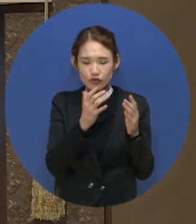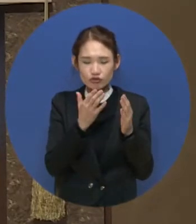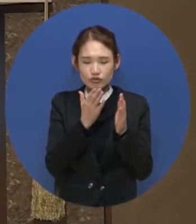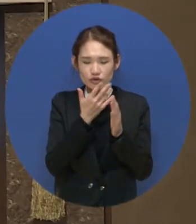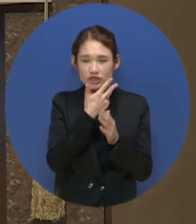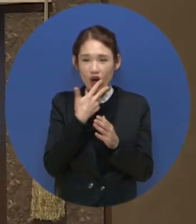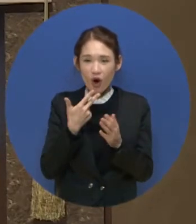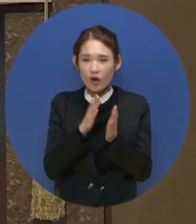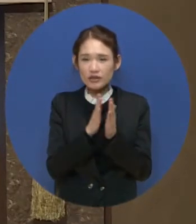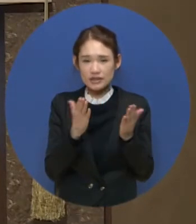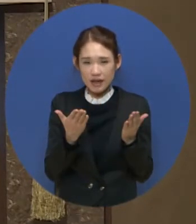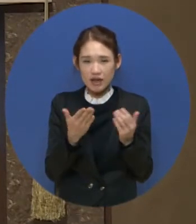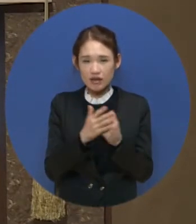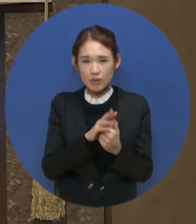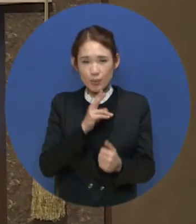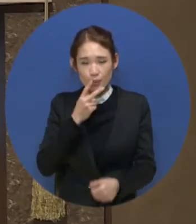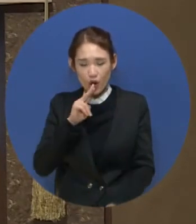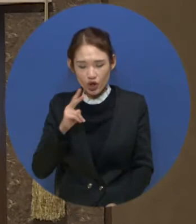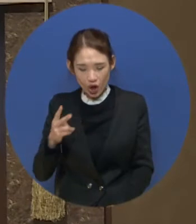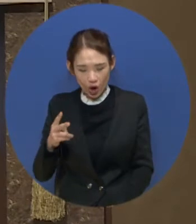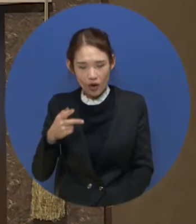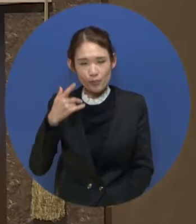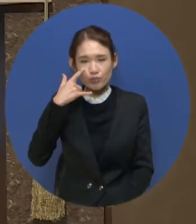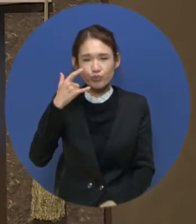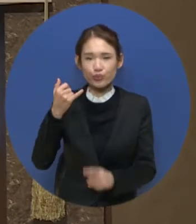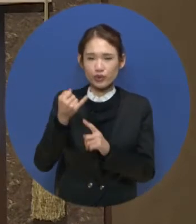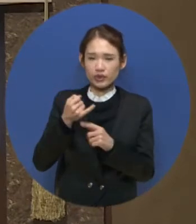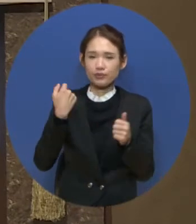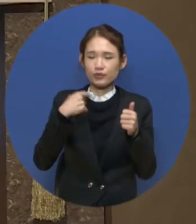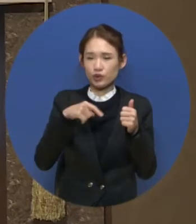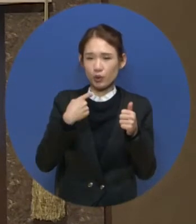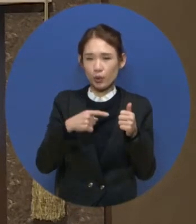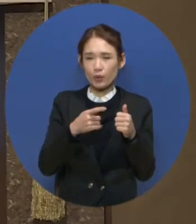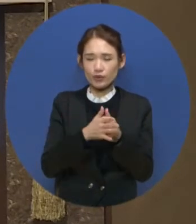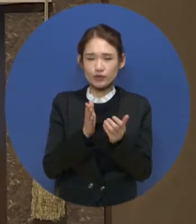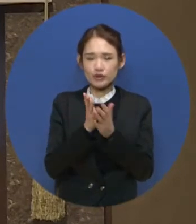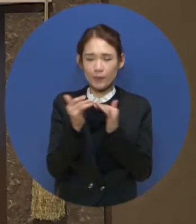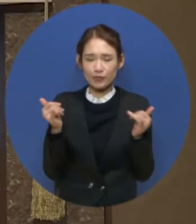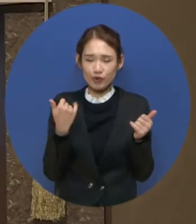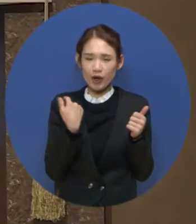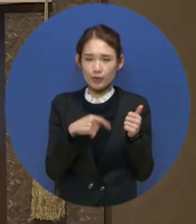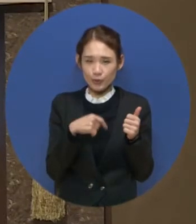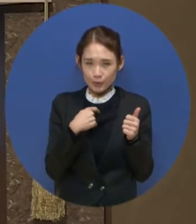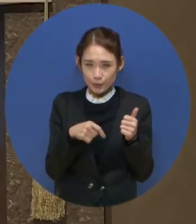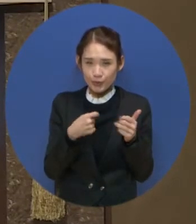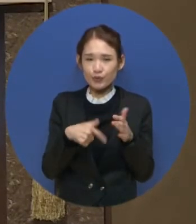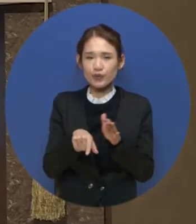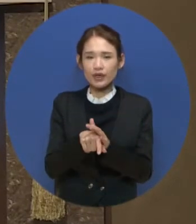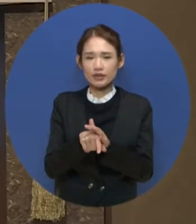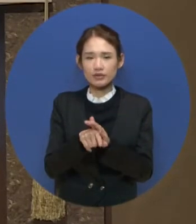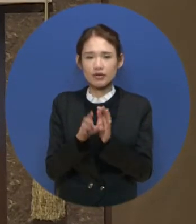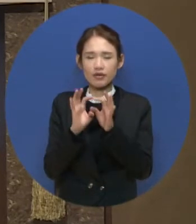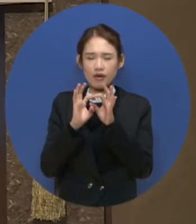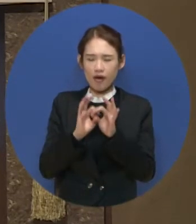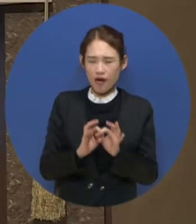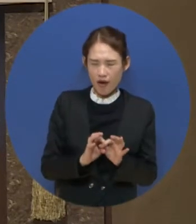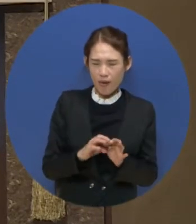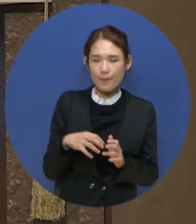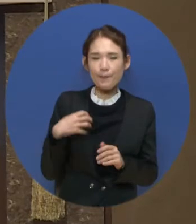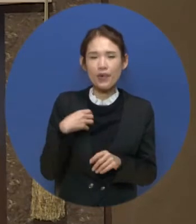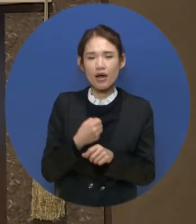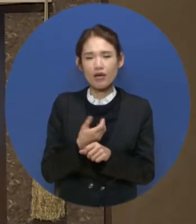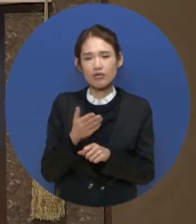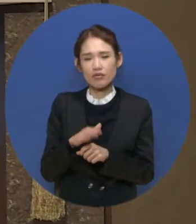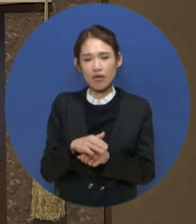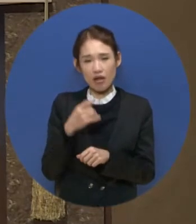뭐 도서도 이렇게 좀 번역을 하고 부모님들 교육, 전문가 교육을 저희가 계속 이렇게 했던 거예요. 그런데